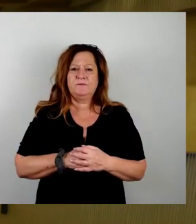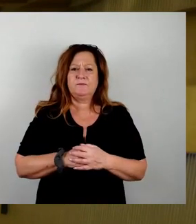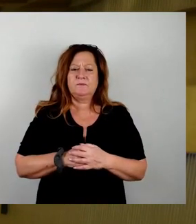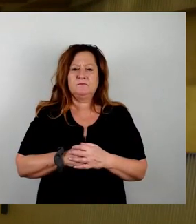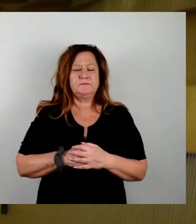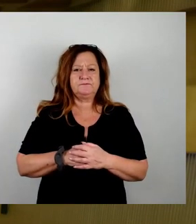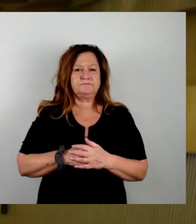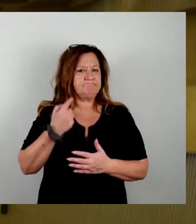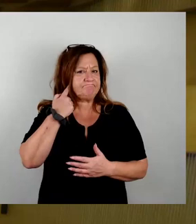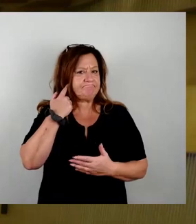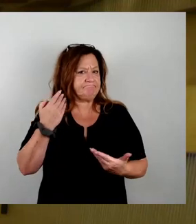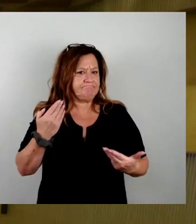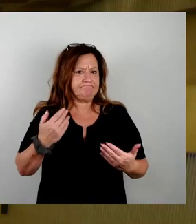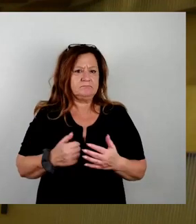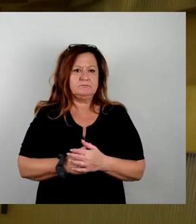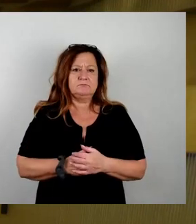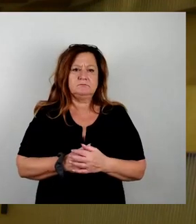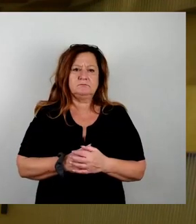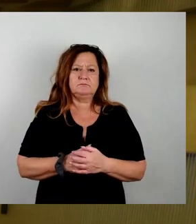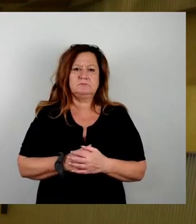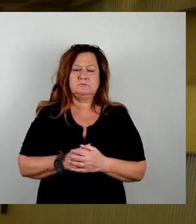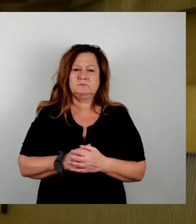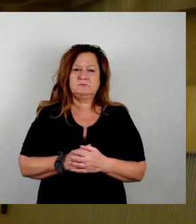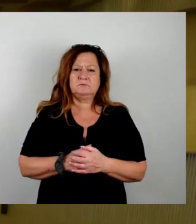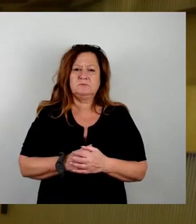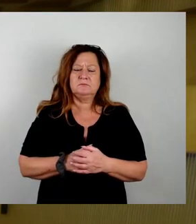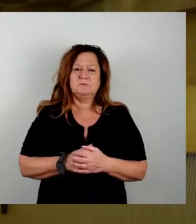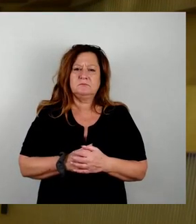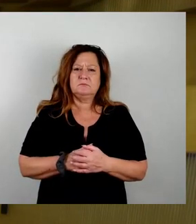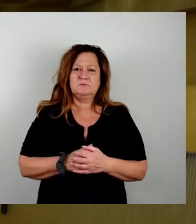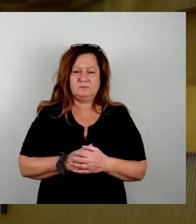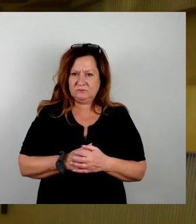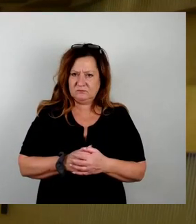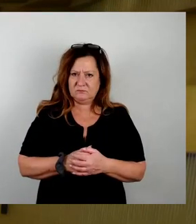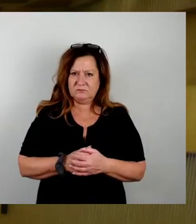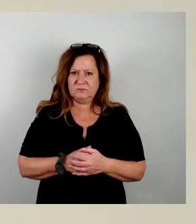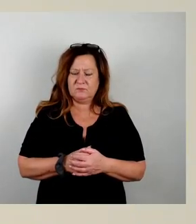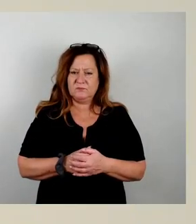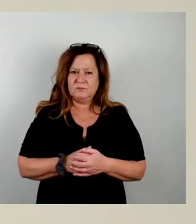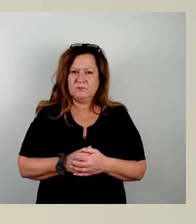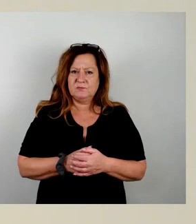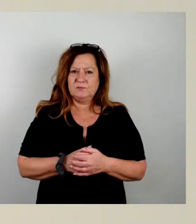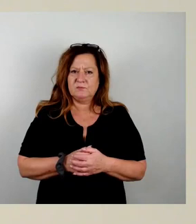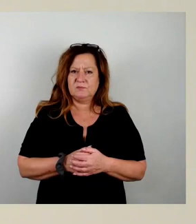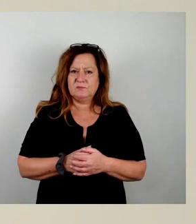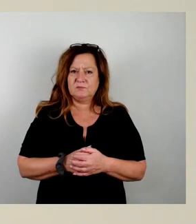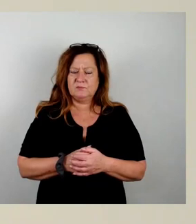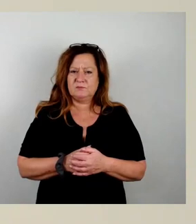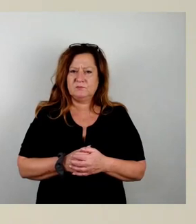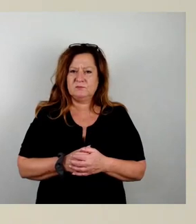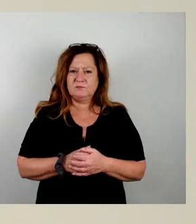angesichts des Ernstes der Lage, was die Finanzierungssituation bei der DVB angeht, über die eine oder andere Scheindebatte schon